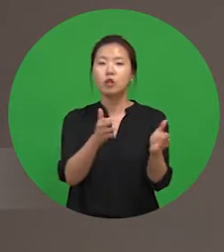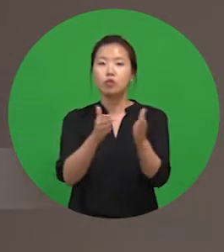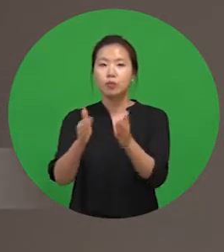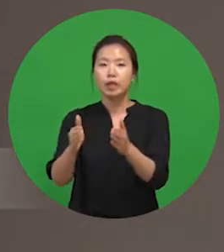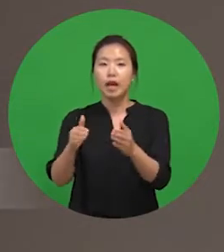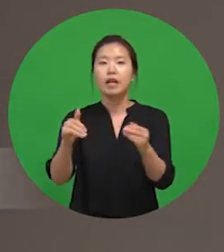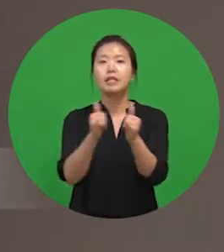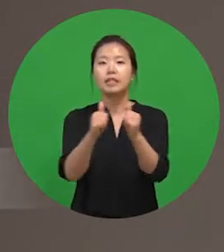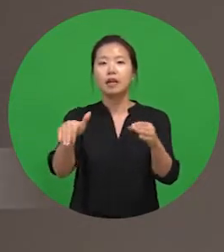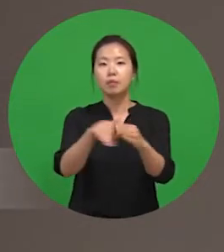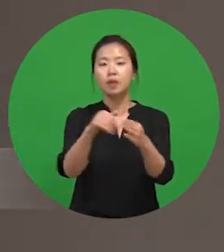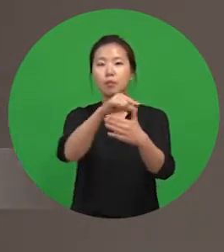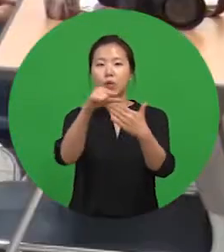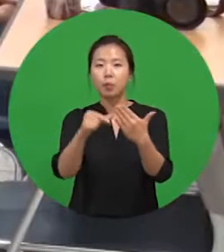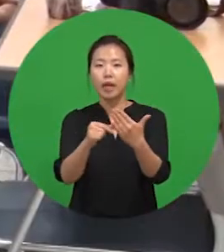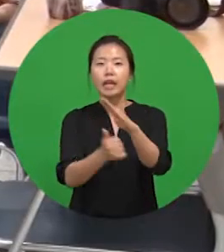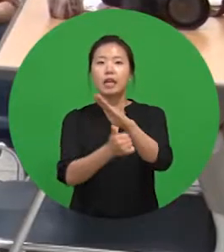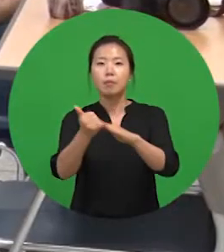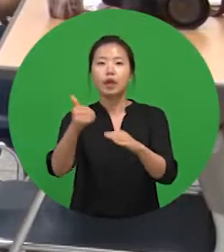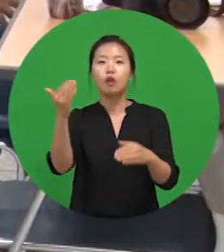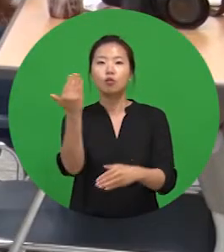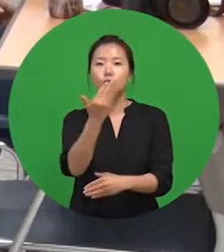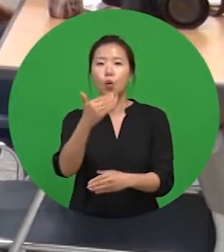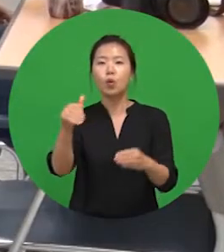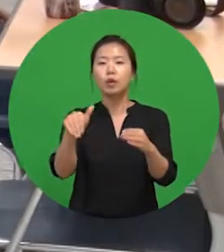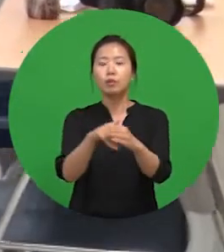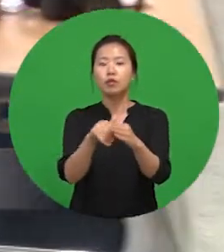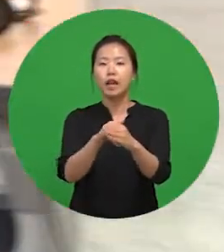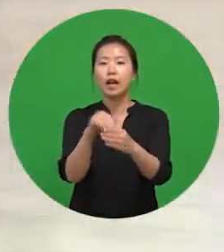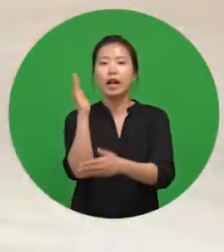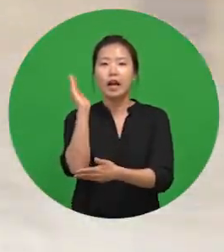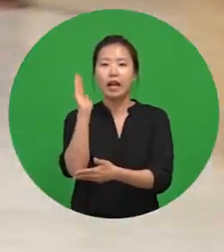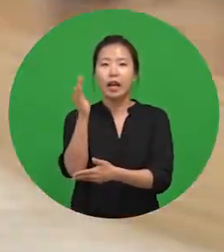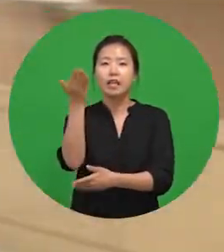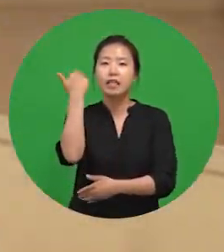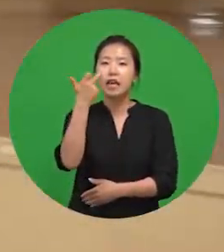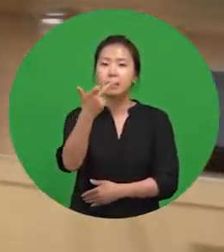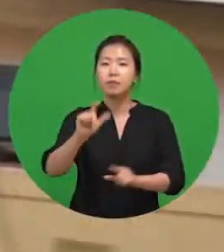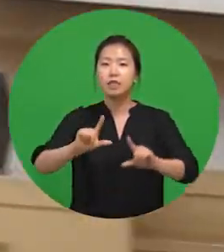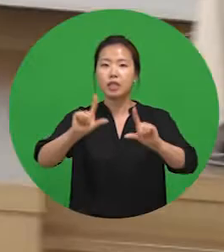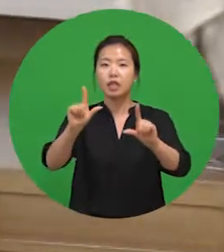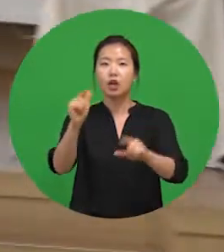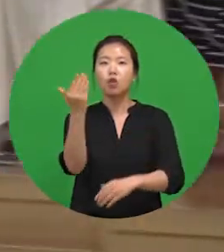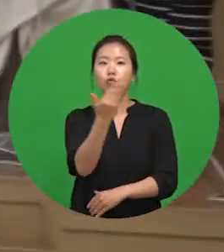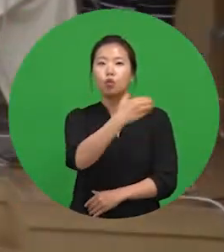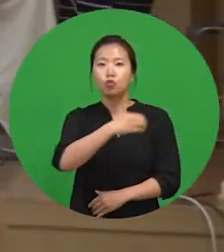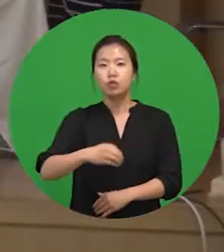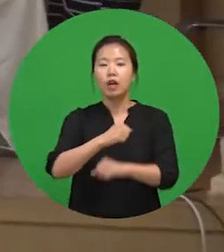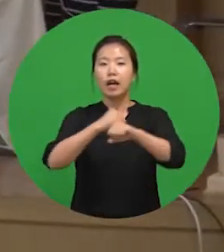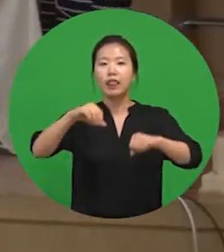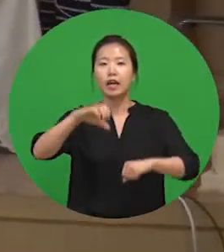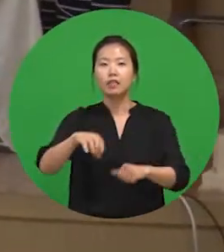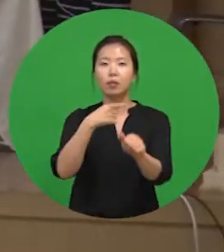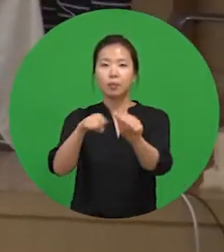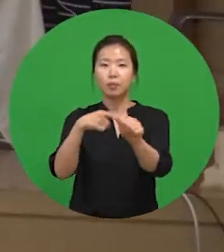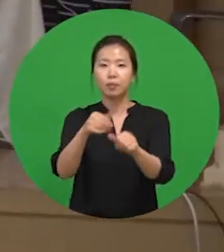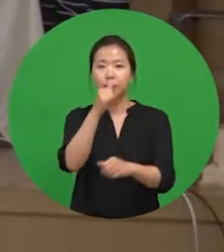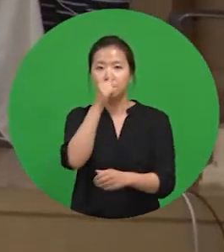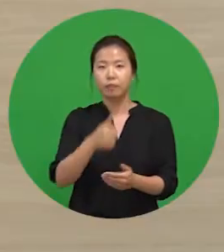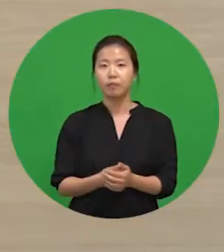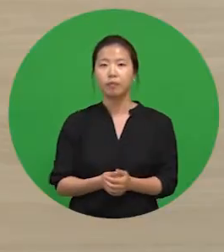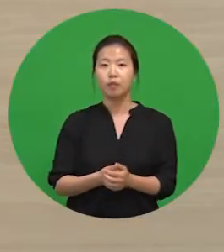구로구에서 마련한 인문학 프로그램인 희망의 구로 인문학 강의가 지난 17일 구로구청 강당에서 열렸습니다.